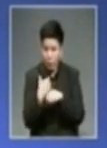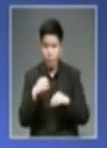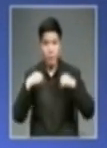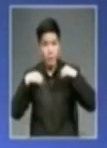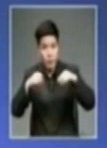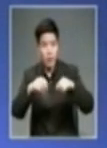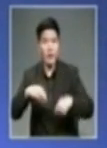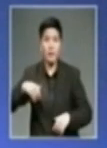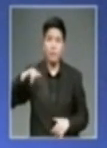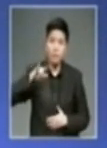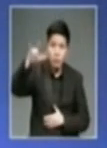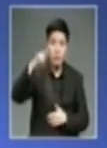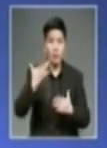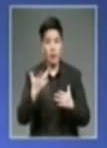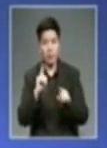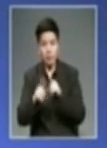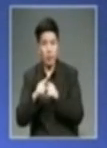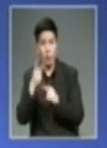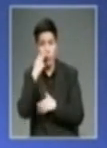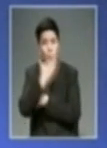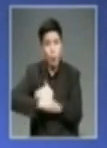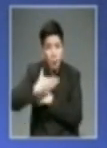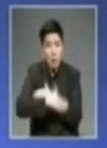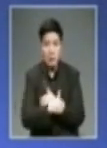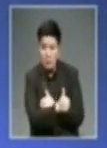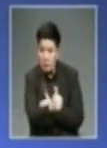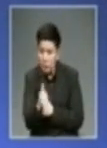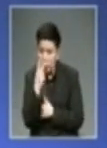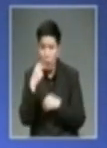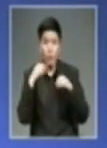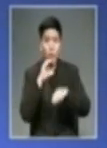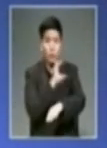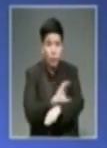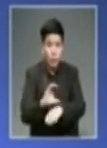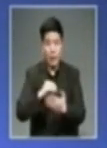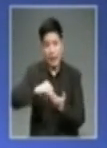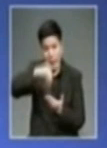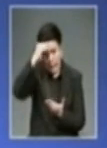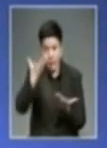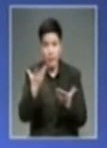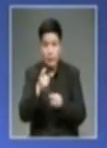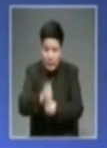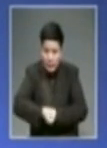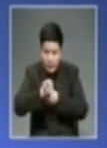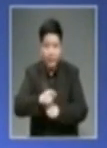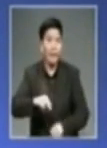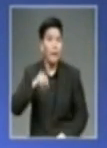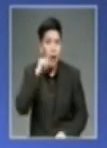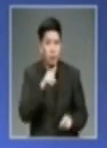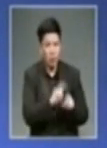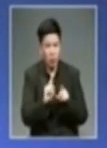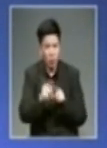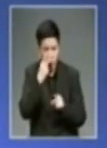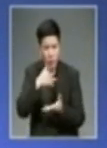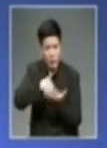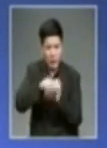กทางน้ำทางอากาศการดูเรื่องรถไฟเรื่องรถไฟฟ้าเรื่องการศึกษาเรื่องการเกษตรเรื่องน้ำแล้วก็เ